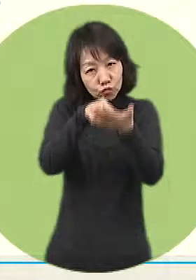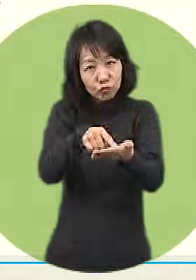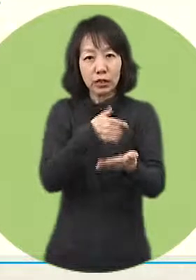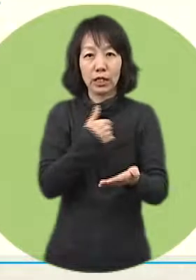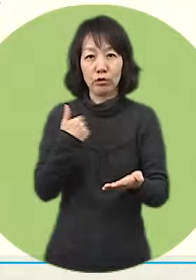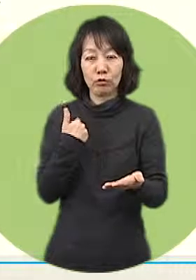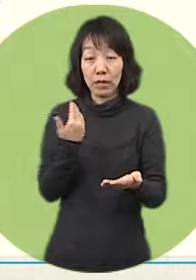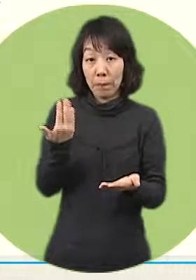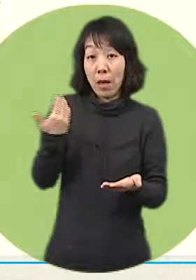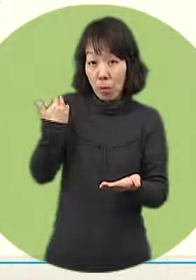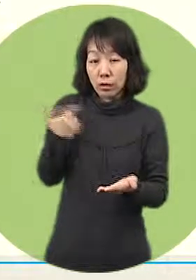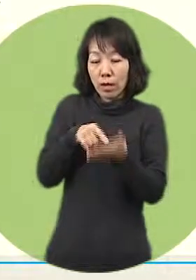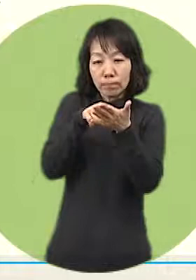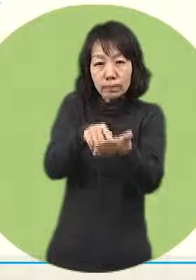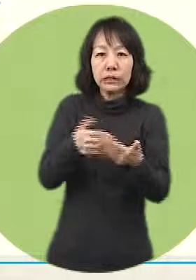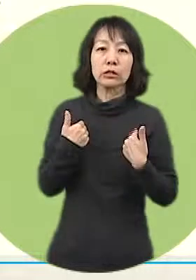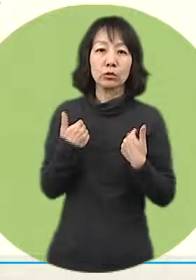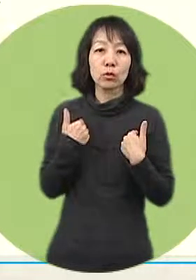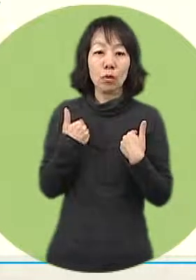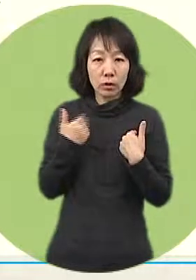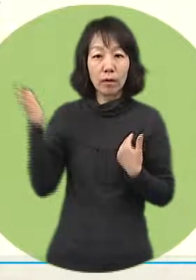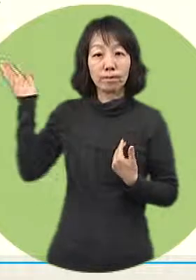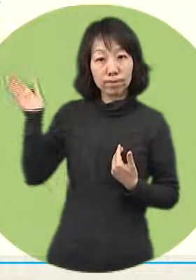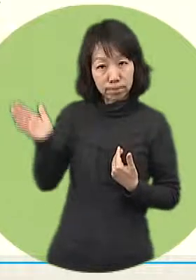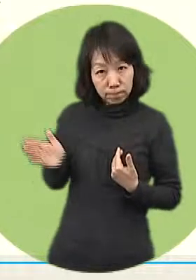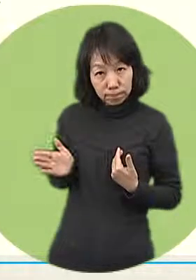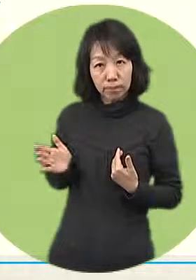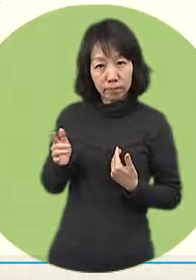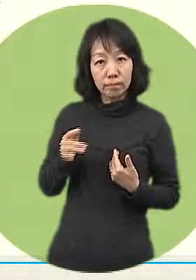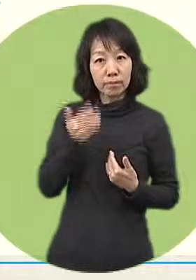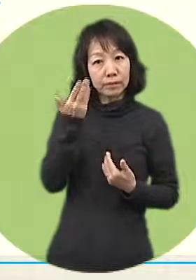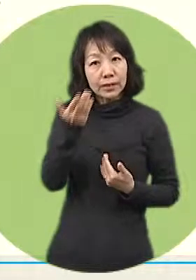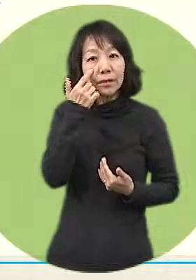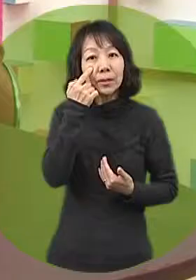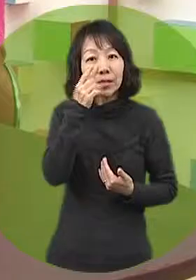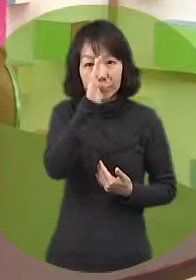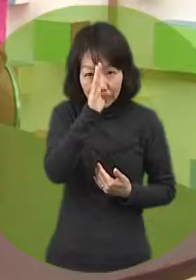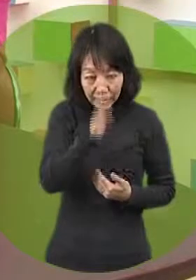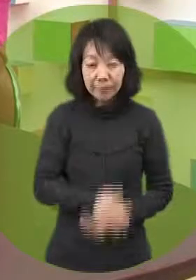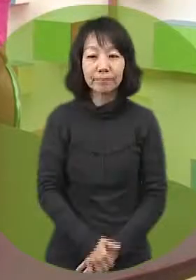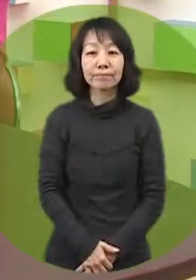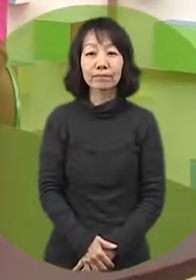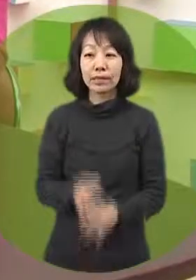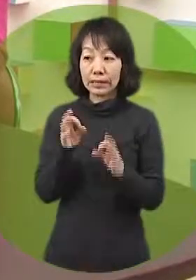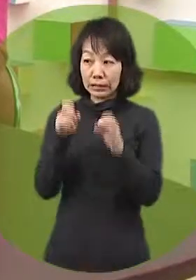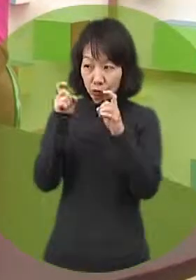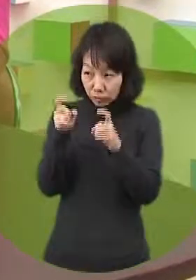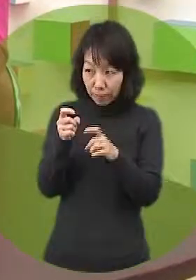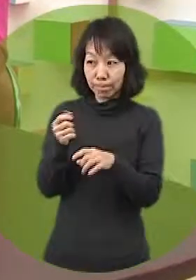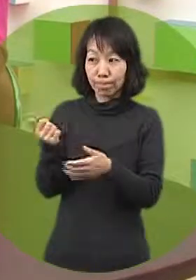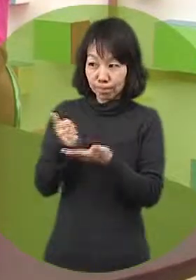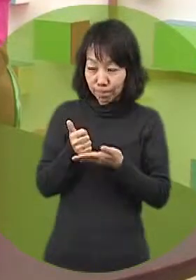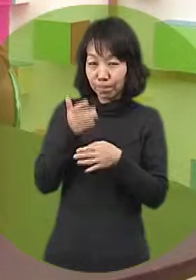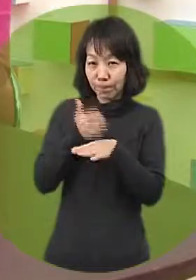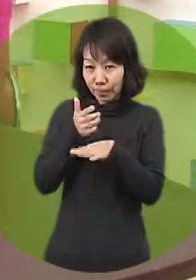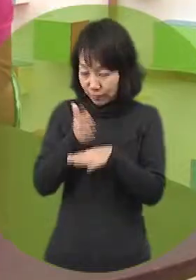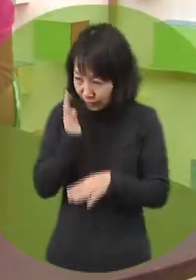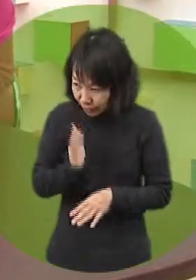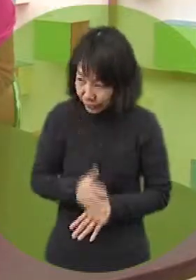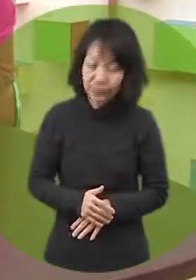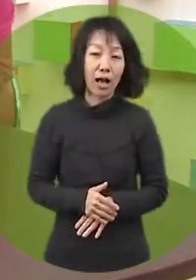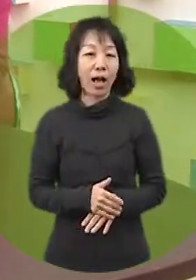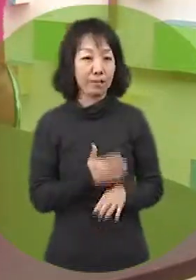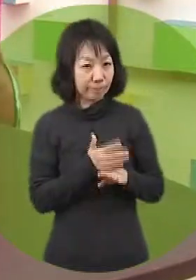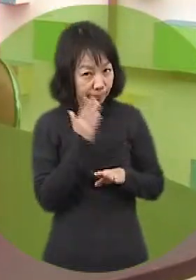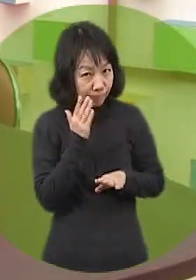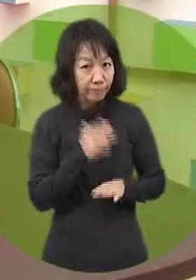し込みが必要になりますので、ご覧の各番号までお問い合わせください。金城さん、今日はどうもありがとうございました。 ありがとう